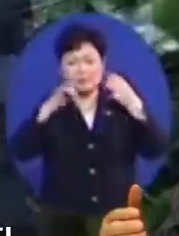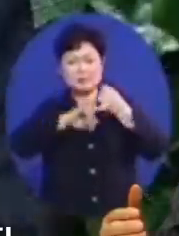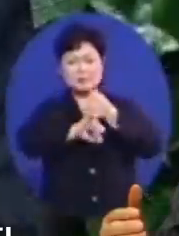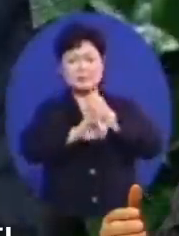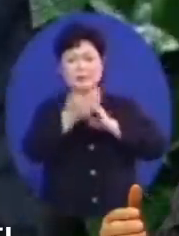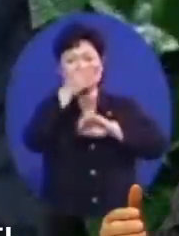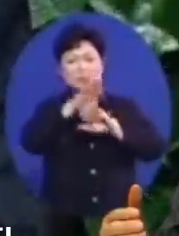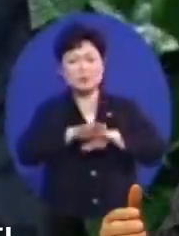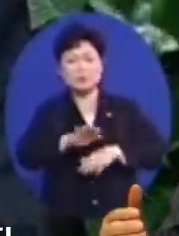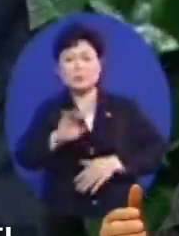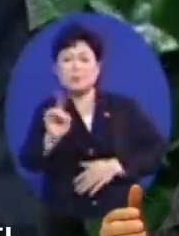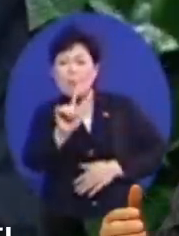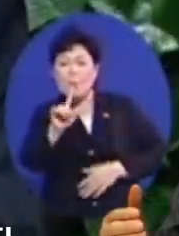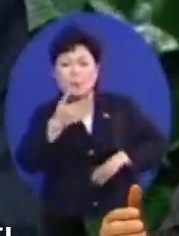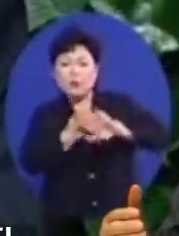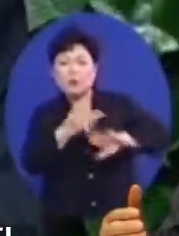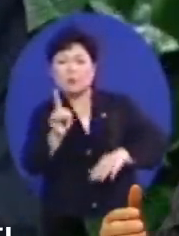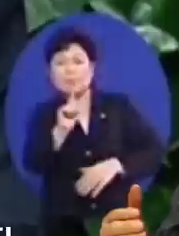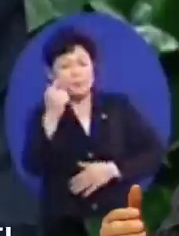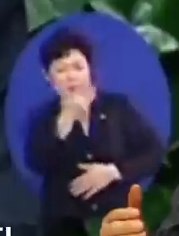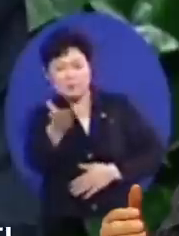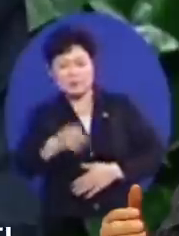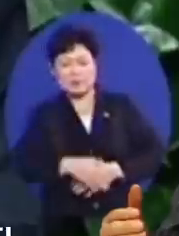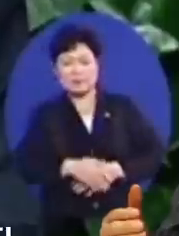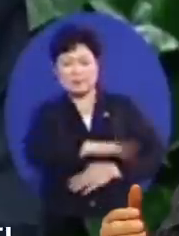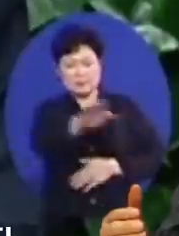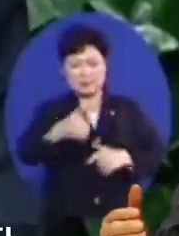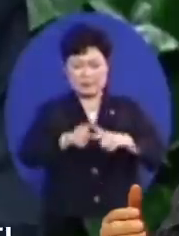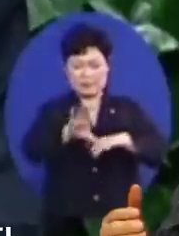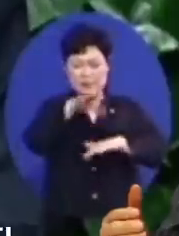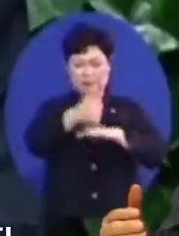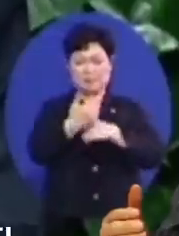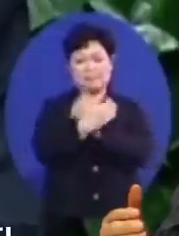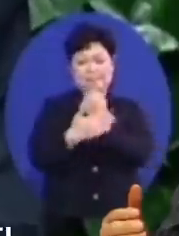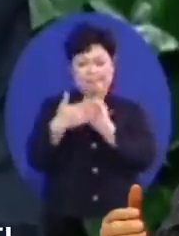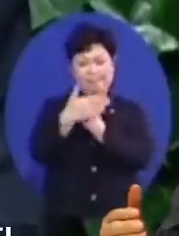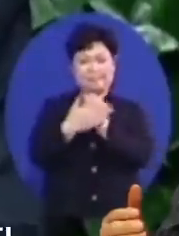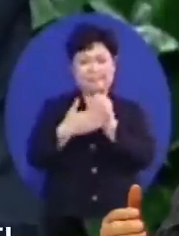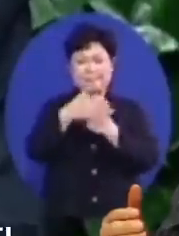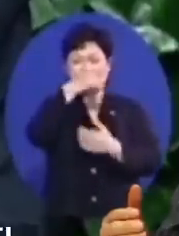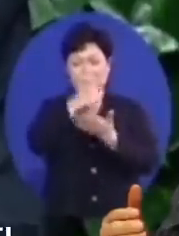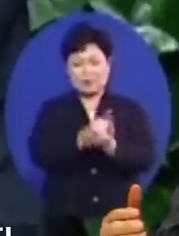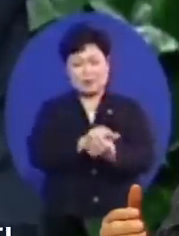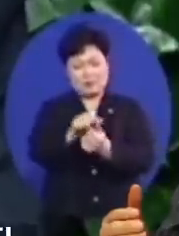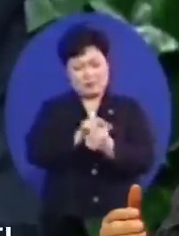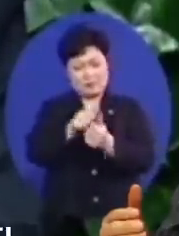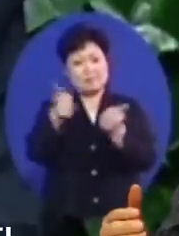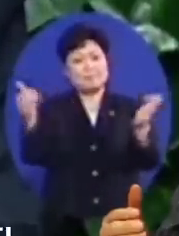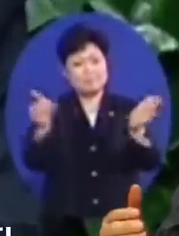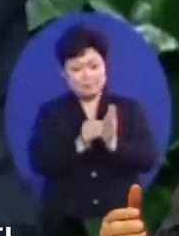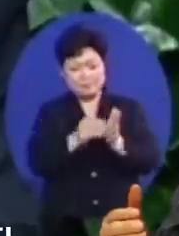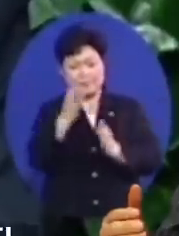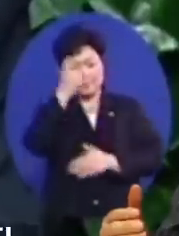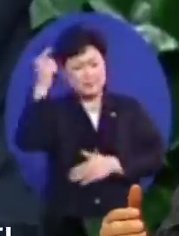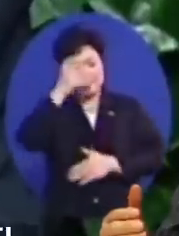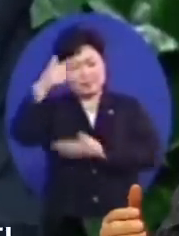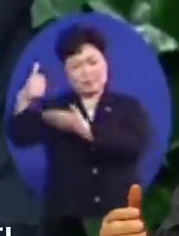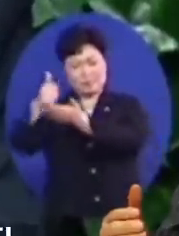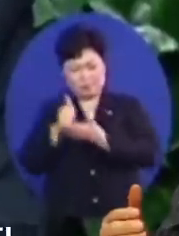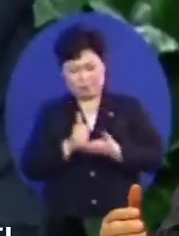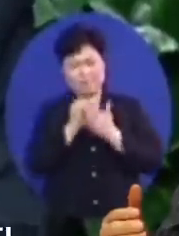성도들이 뭐가 다릅니까? 우리는 예수 그리스도의 은혜로 죄 씻음을 받고 성령을 모시고 있는